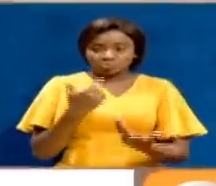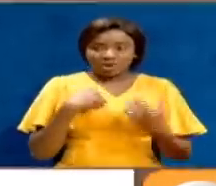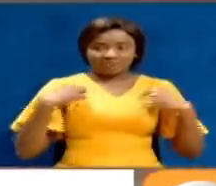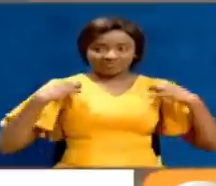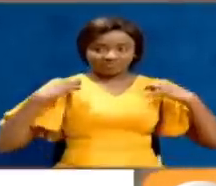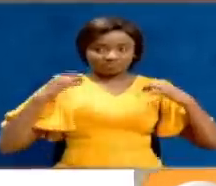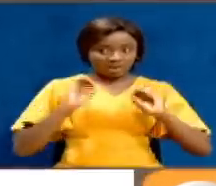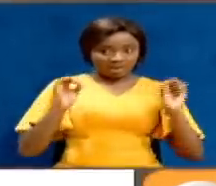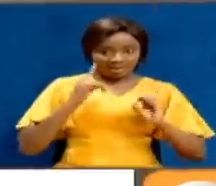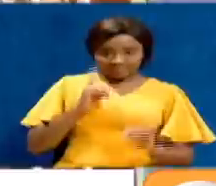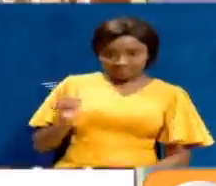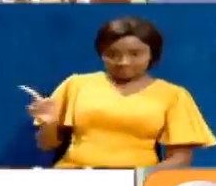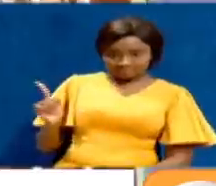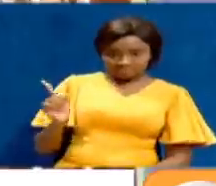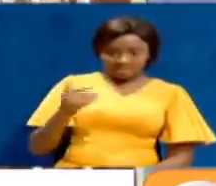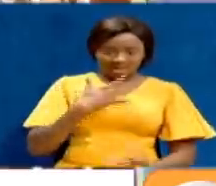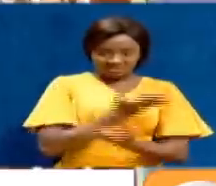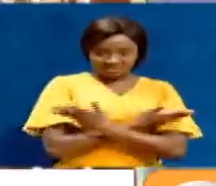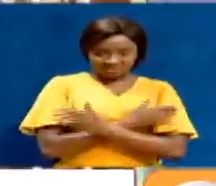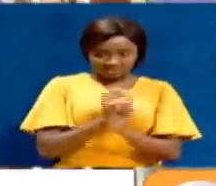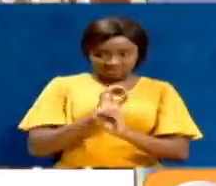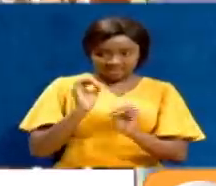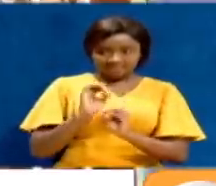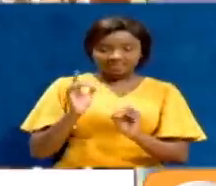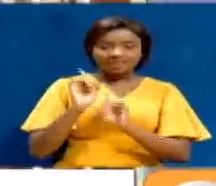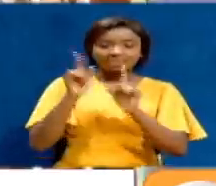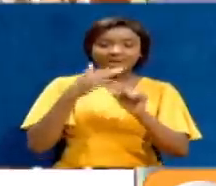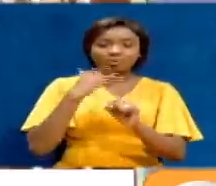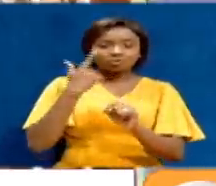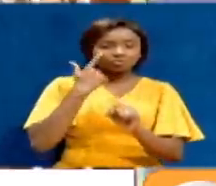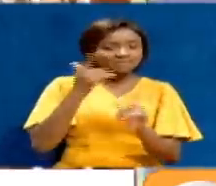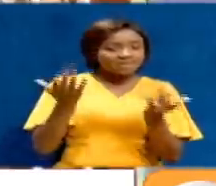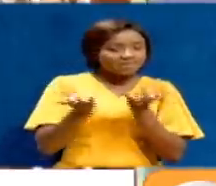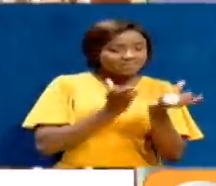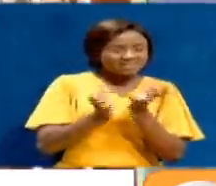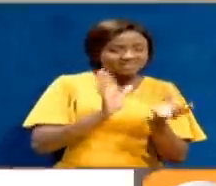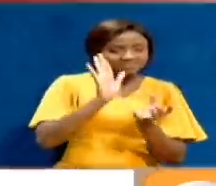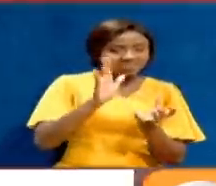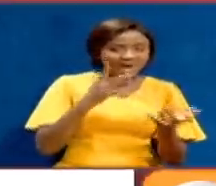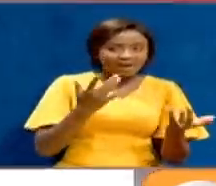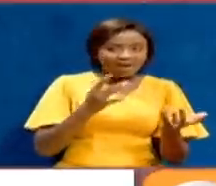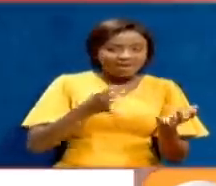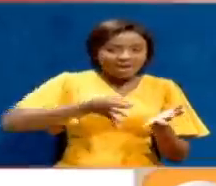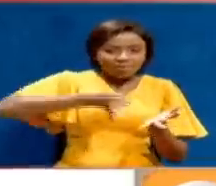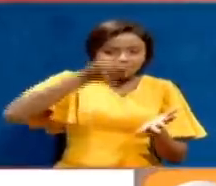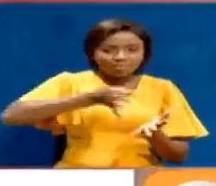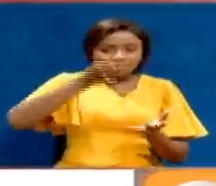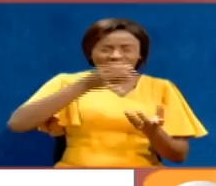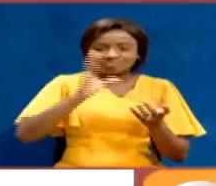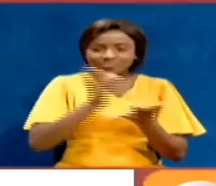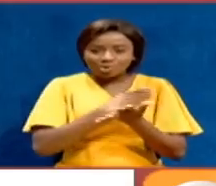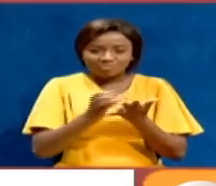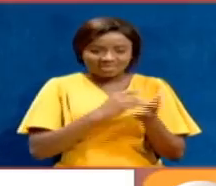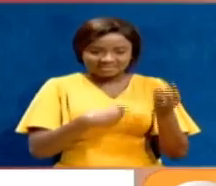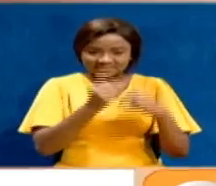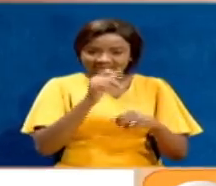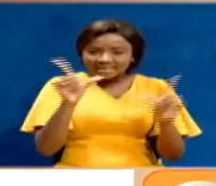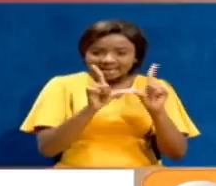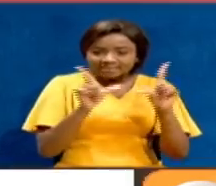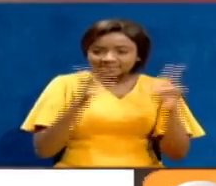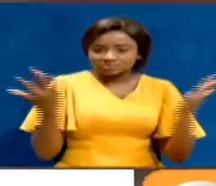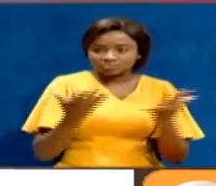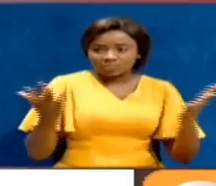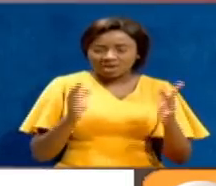shati wanasemekana kufika hapa wakitaka kuona leseni ya biashara ya kuuza mvinyo. Ni wakati